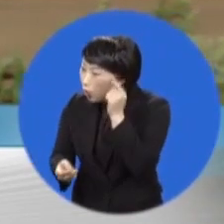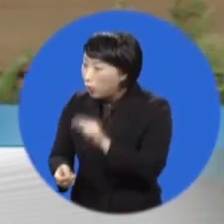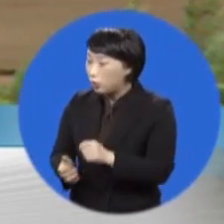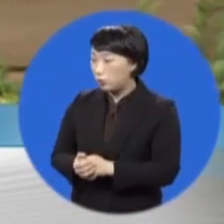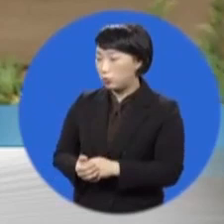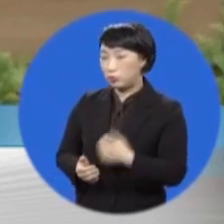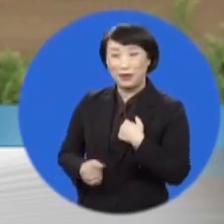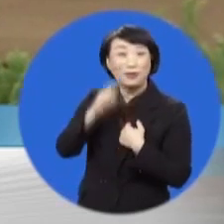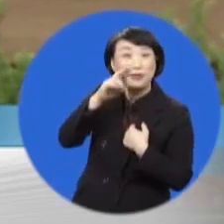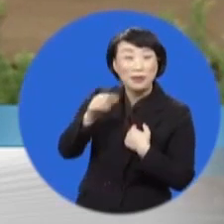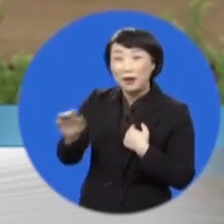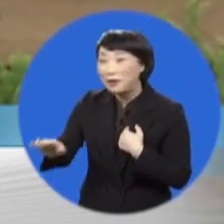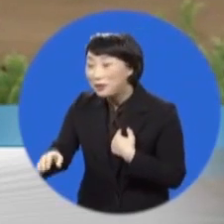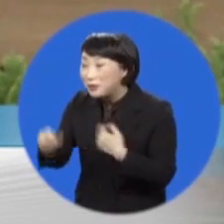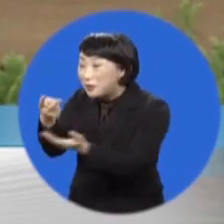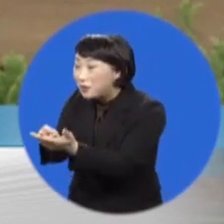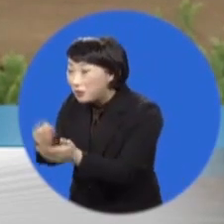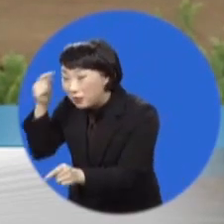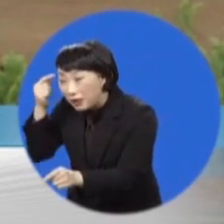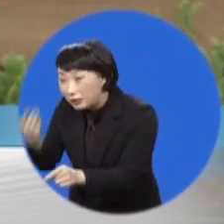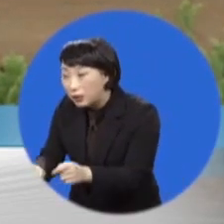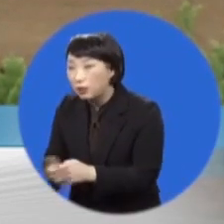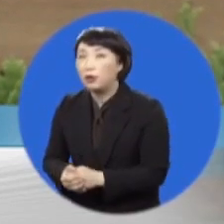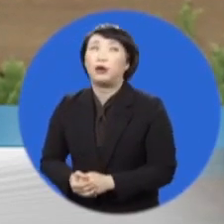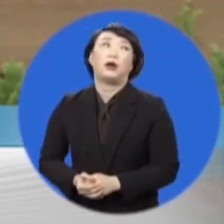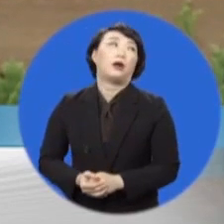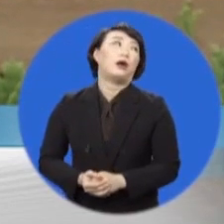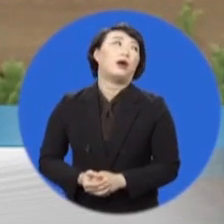덕을 순하고 보았던 영화 라고 하냐면